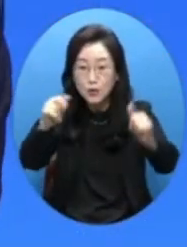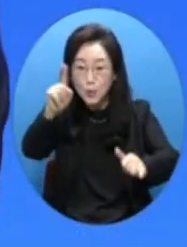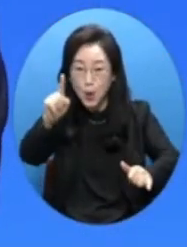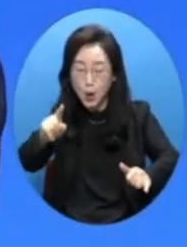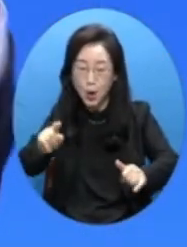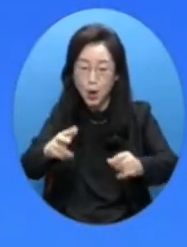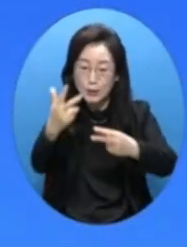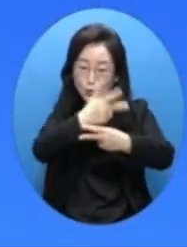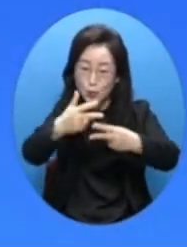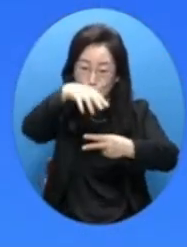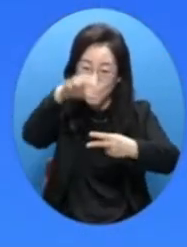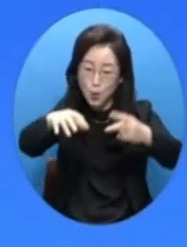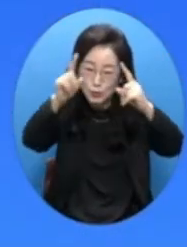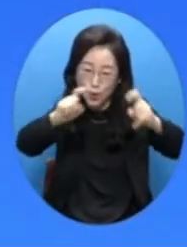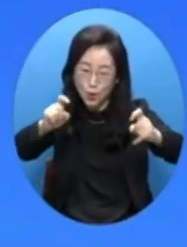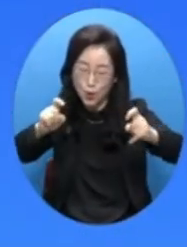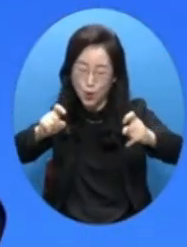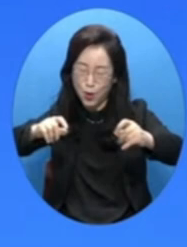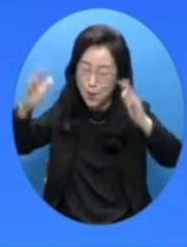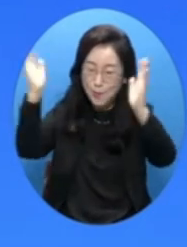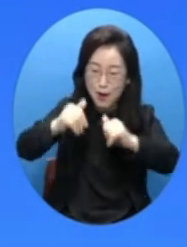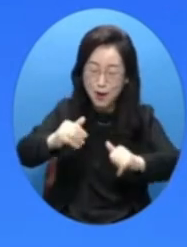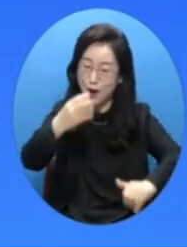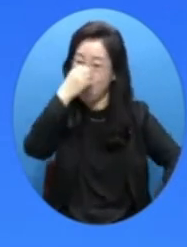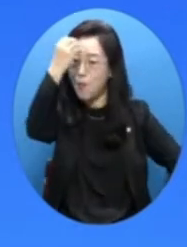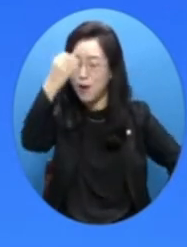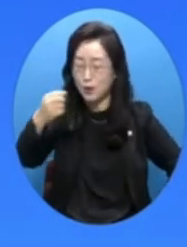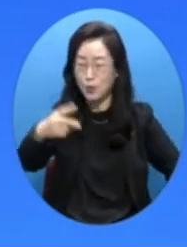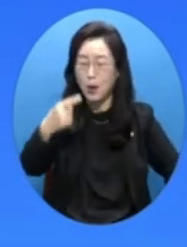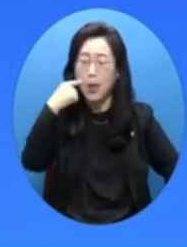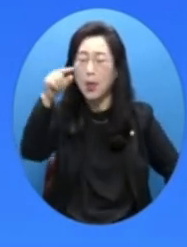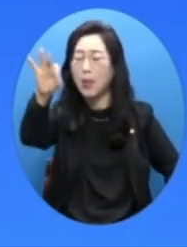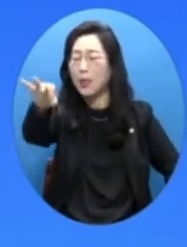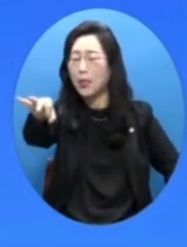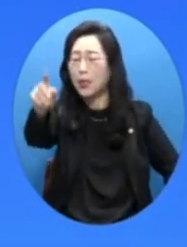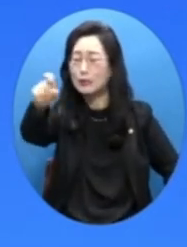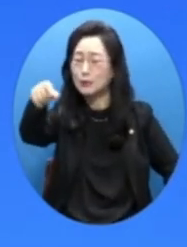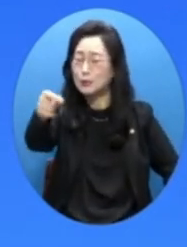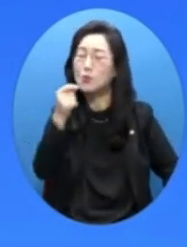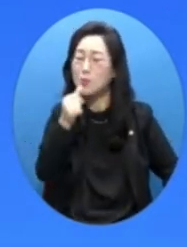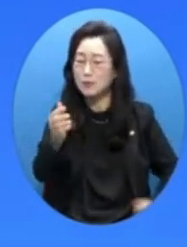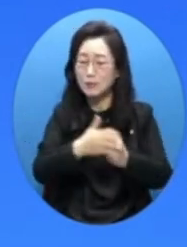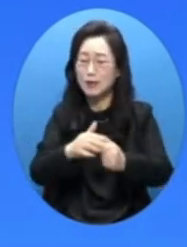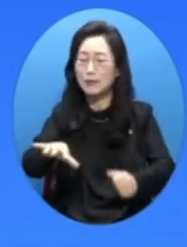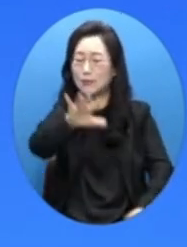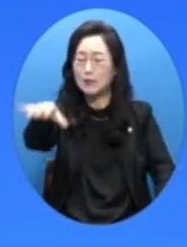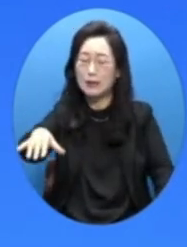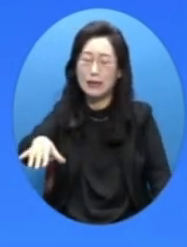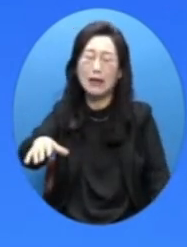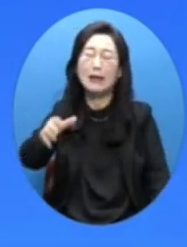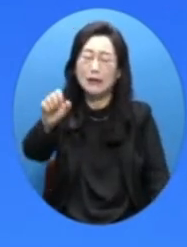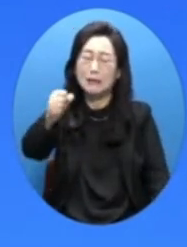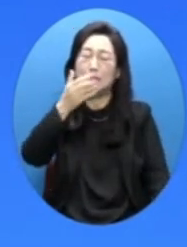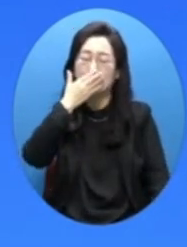여리골 무너졌다 하는 그 교만과 이제 아이성쯤 아무것도 아니다 우리가 할 수 있다고 하는